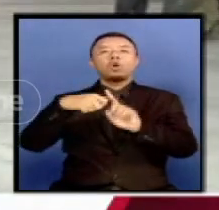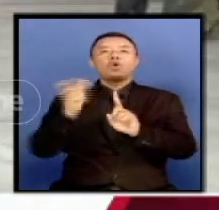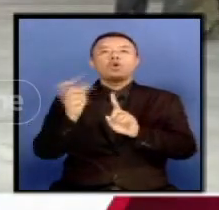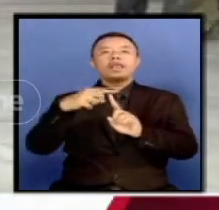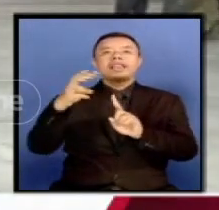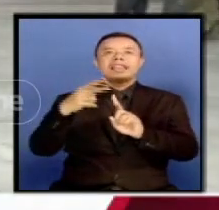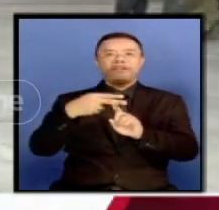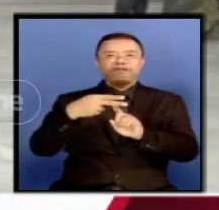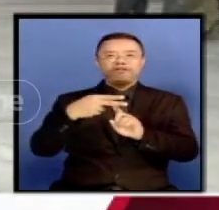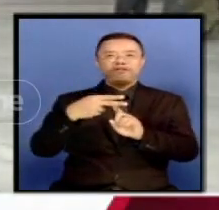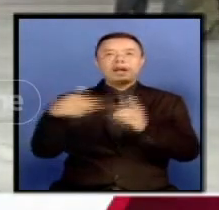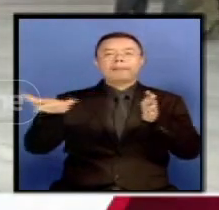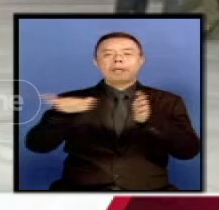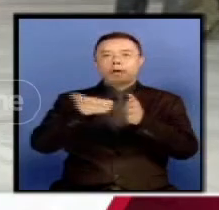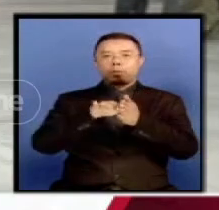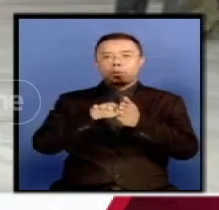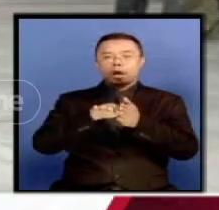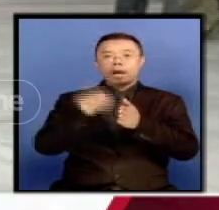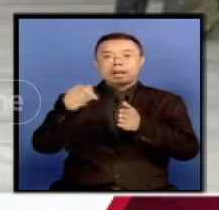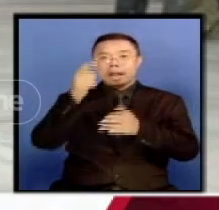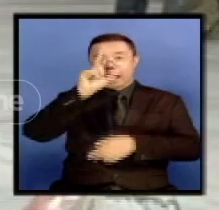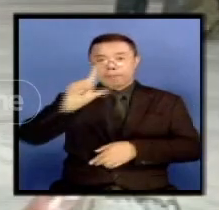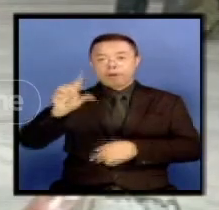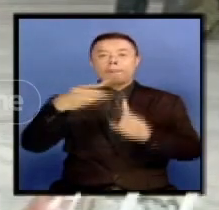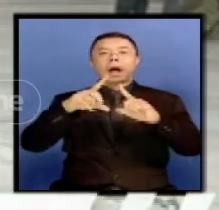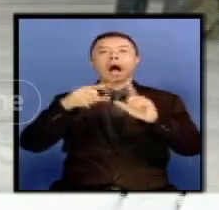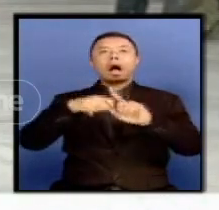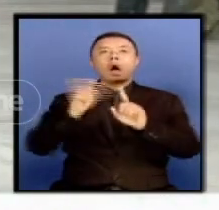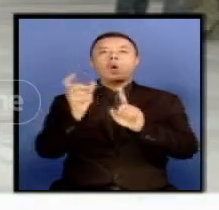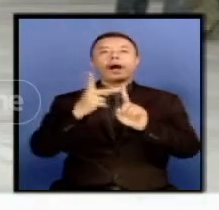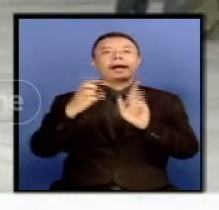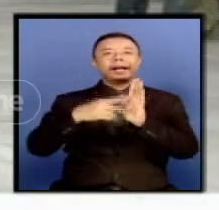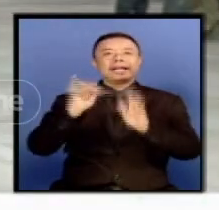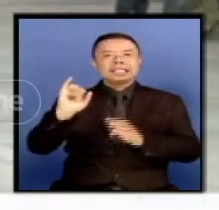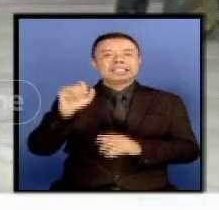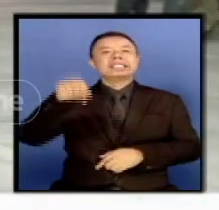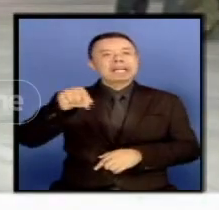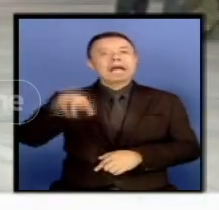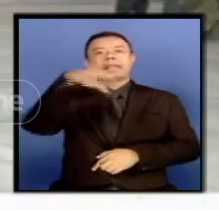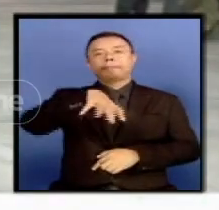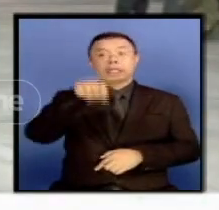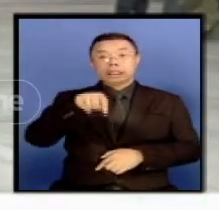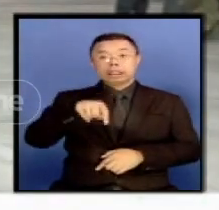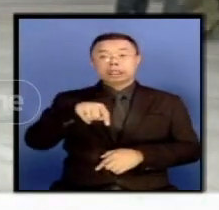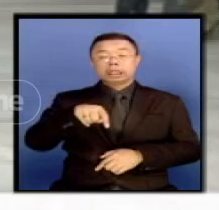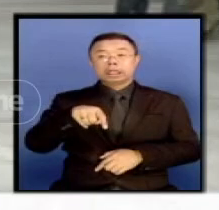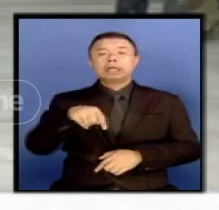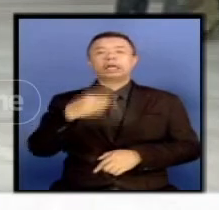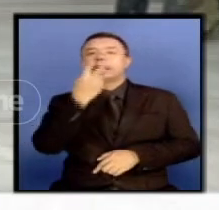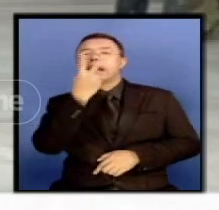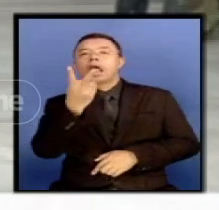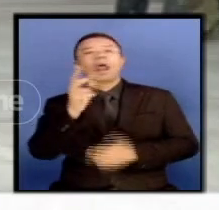Dan pada pagi ini terpantau di dermaga eksekutif Pelabuhan Bakahuni ini berjalan